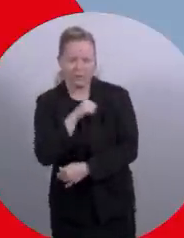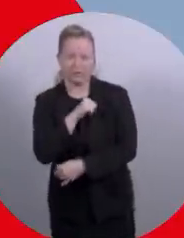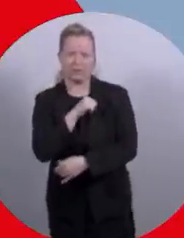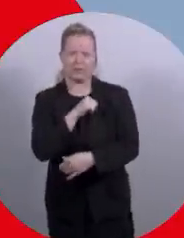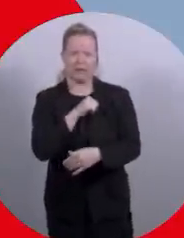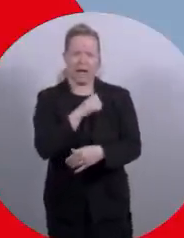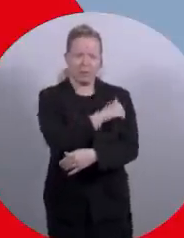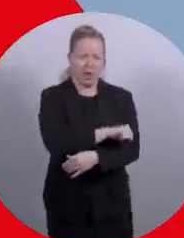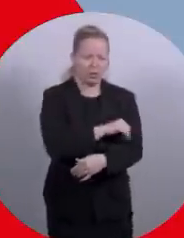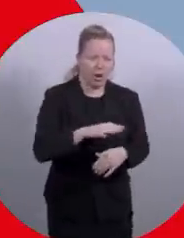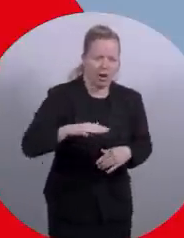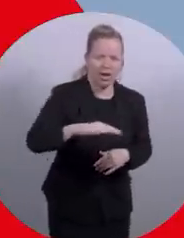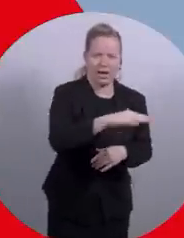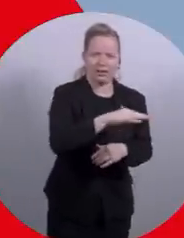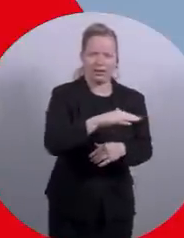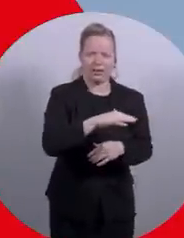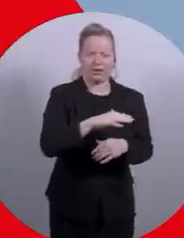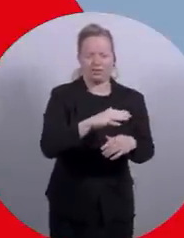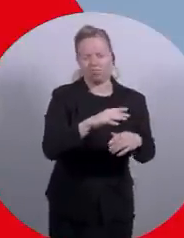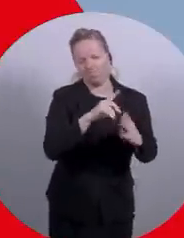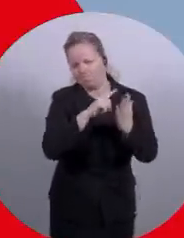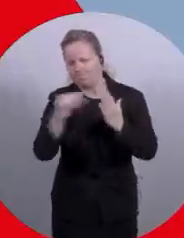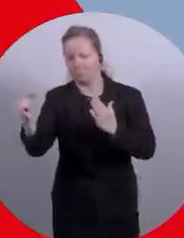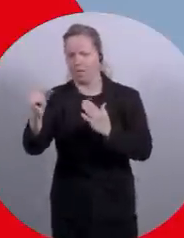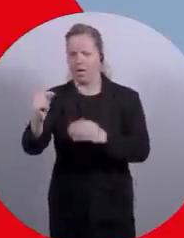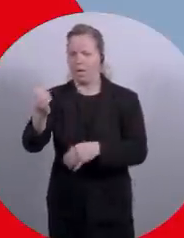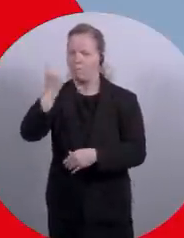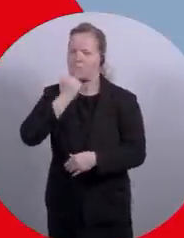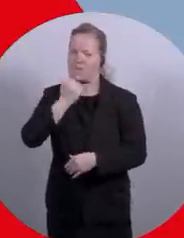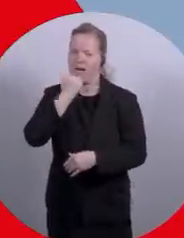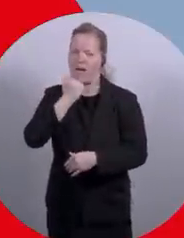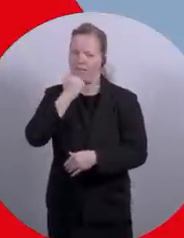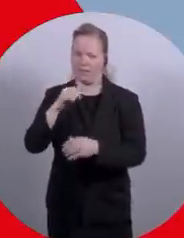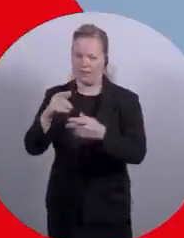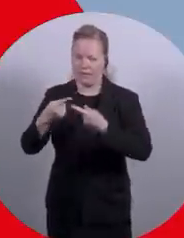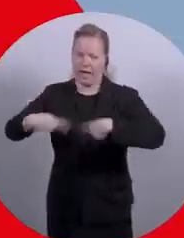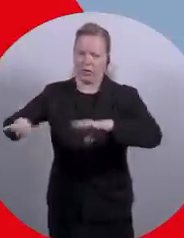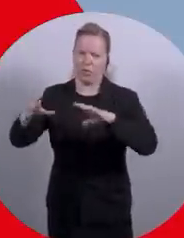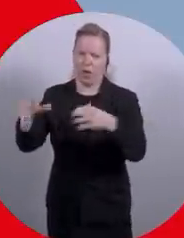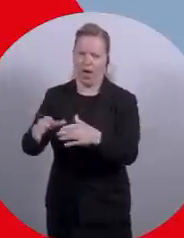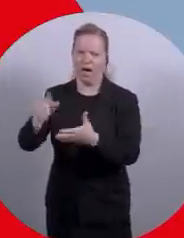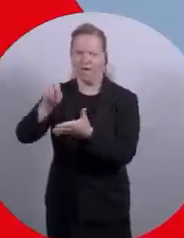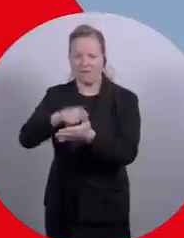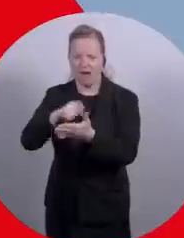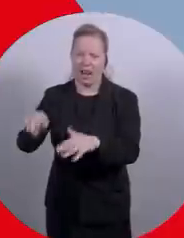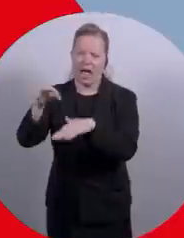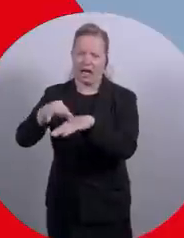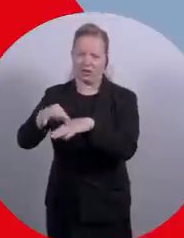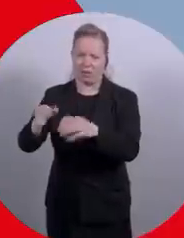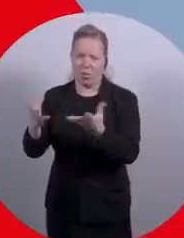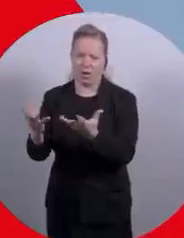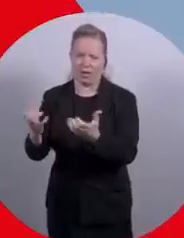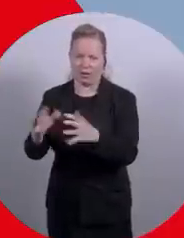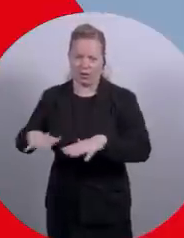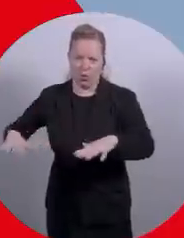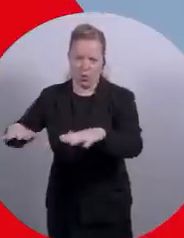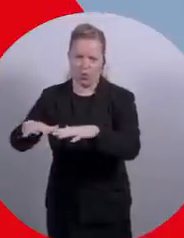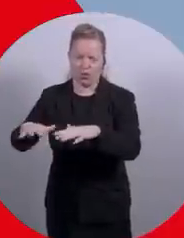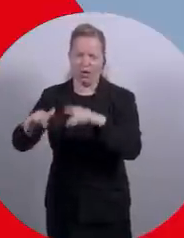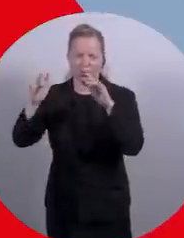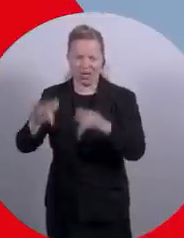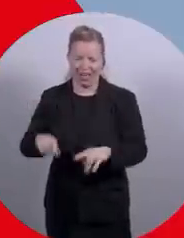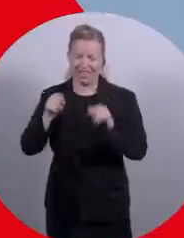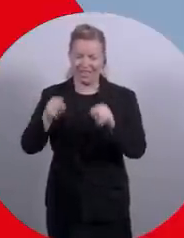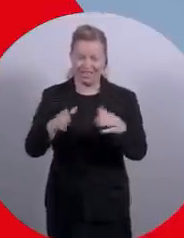in den privaten Sektor der Wahlarzt Koordination getränkt werden und das ist in Wirklichkeit ein Trend